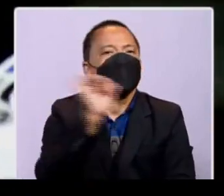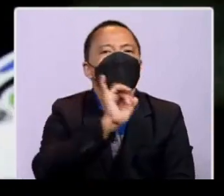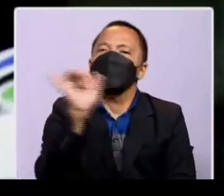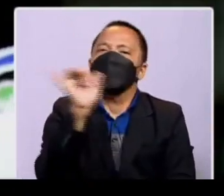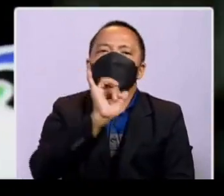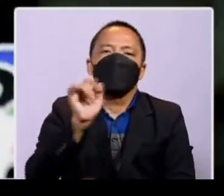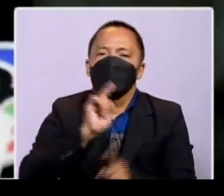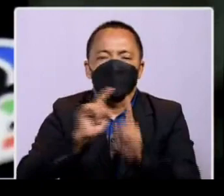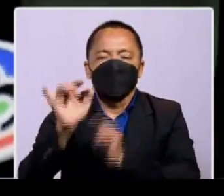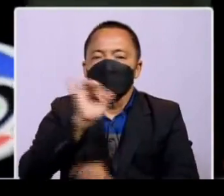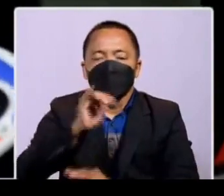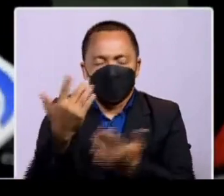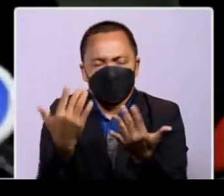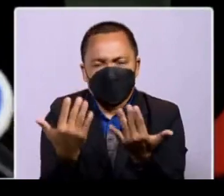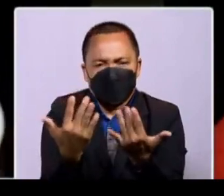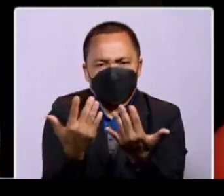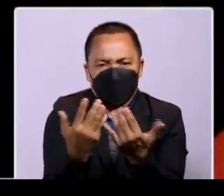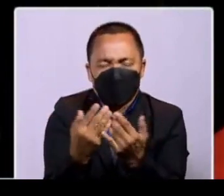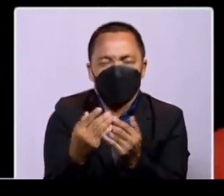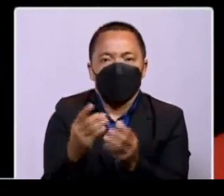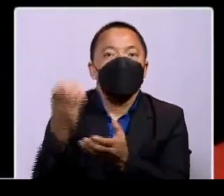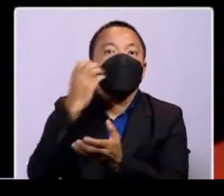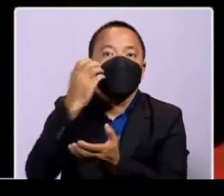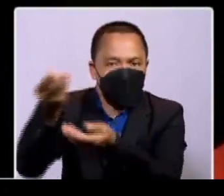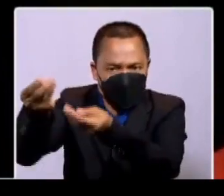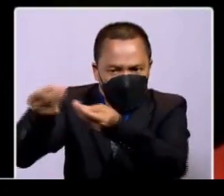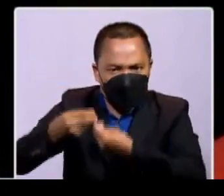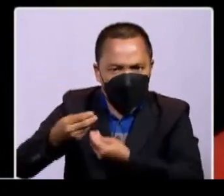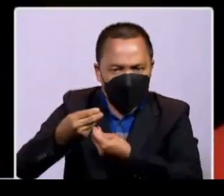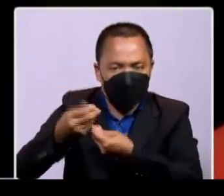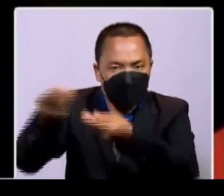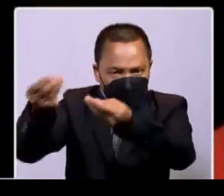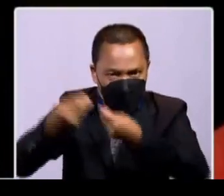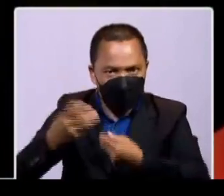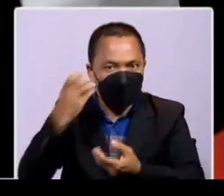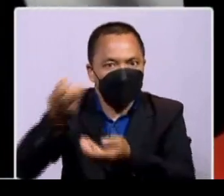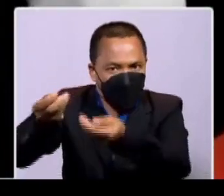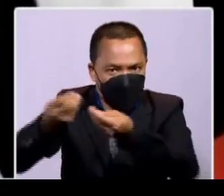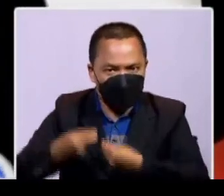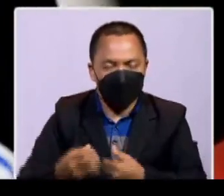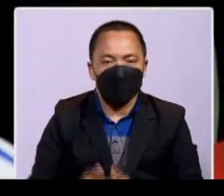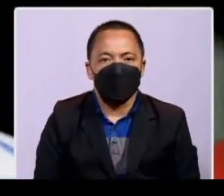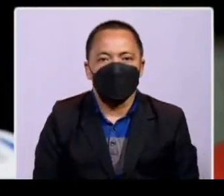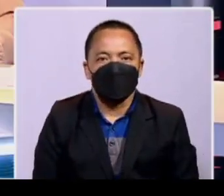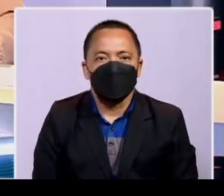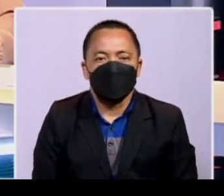คุยกันตอนนี้รอให้บางแจ็คส่งโทรศัพท์คืนให้แม่ก่อนนะคะเดี๋ยวค่อยว่ากันค่ะ